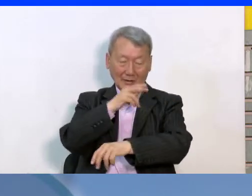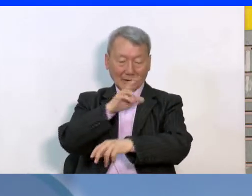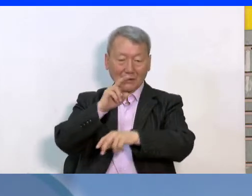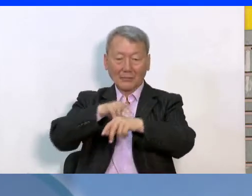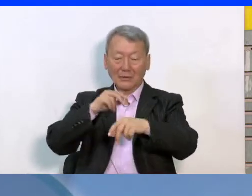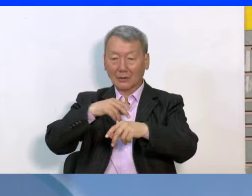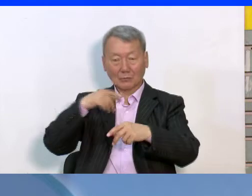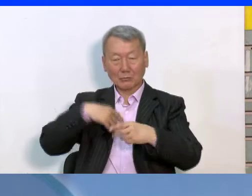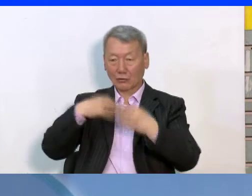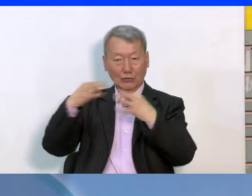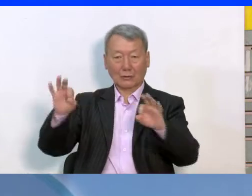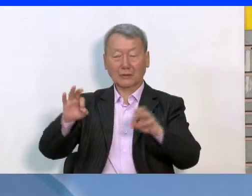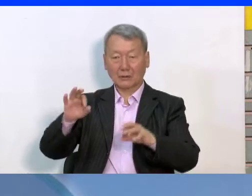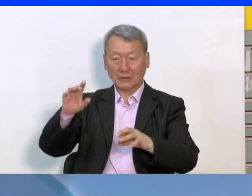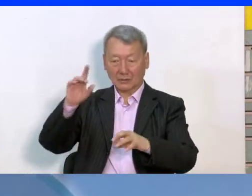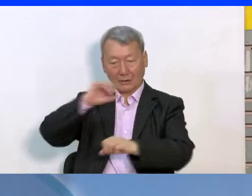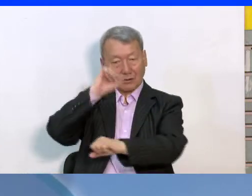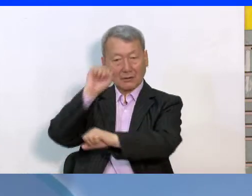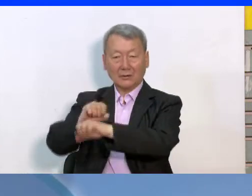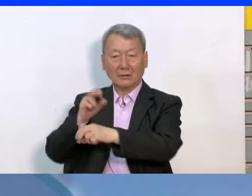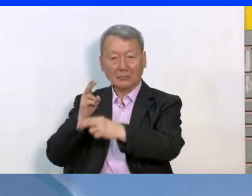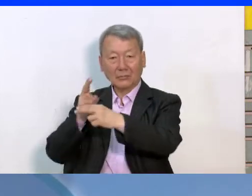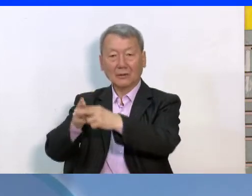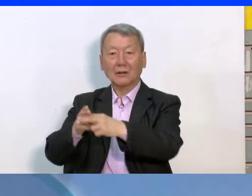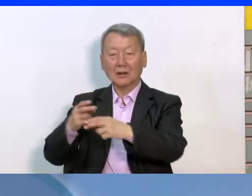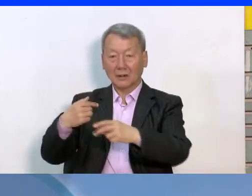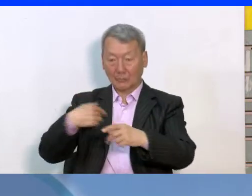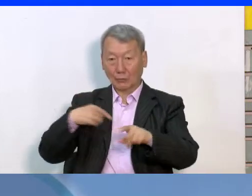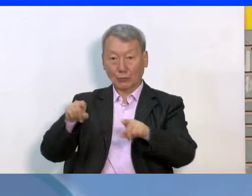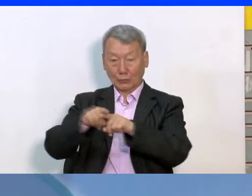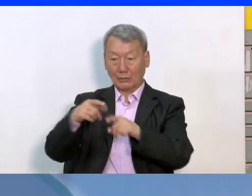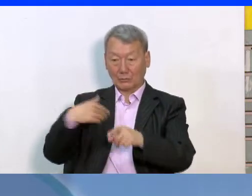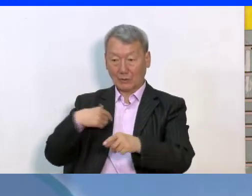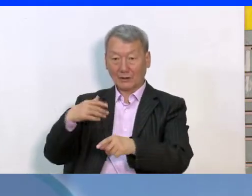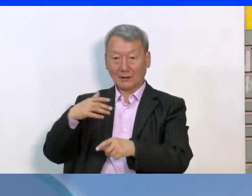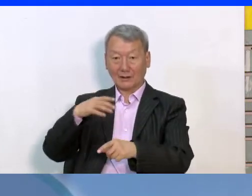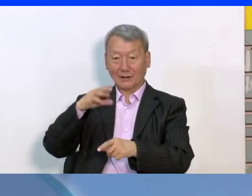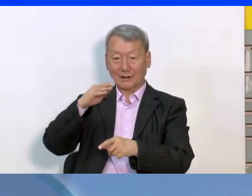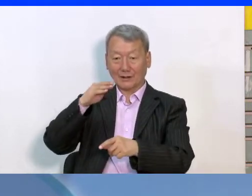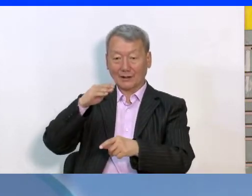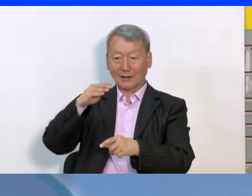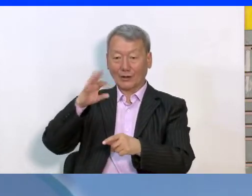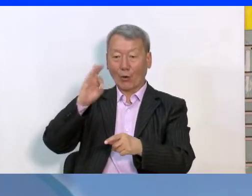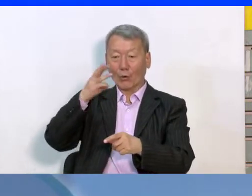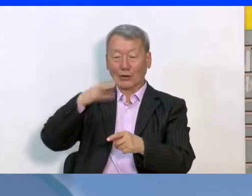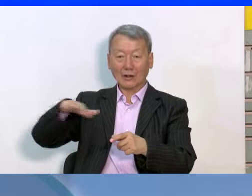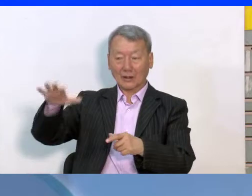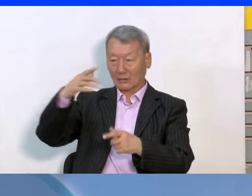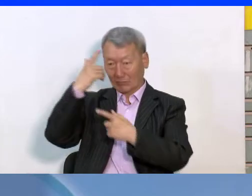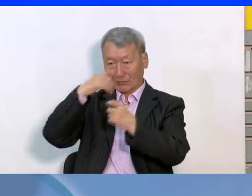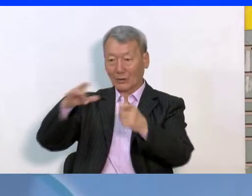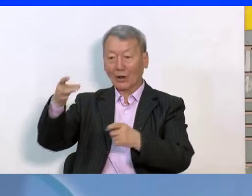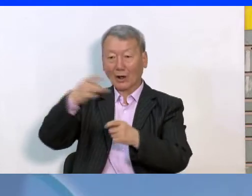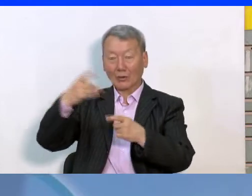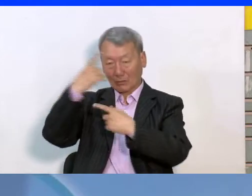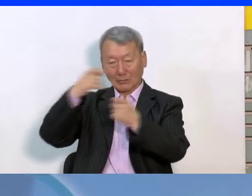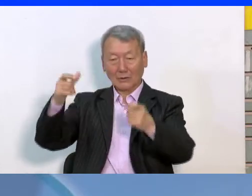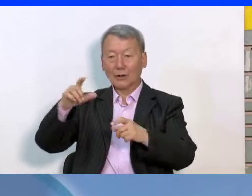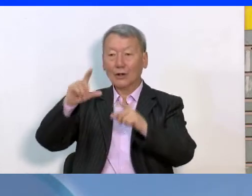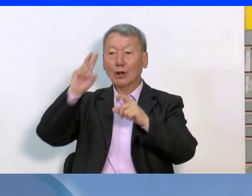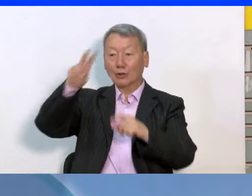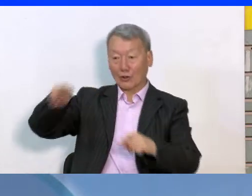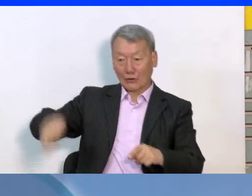уруксат бербейбиз. Бул боюнча тапшырмалар дагы кеткен. Мен да буйрук чыгарып райондук администрацияларга түшүргөнбүз.